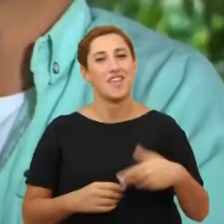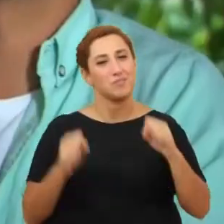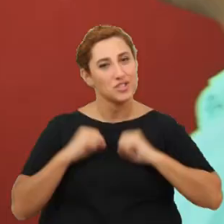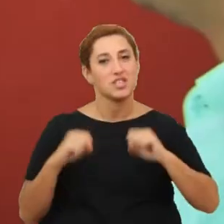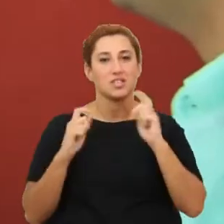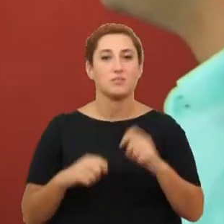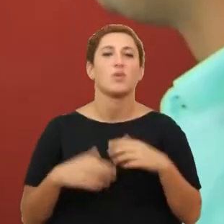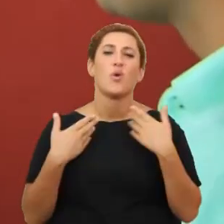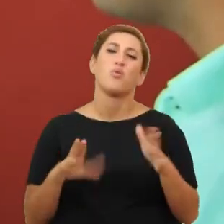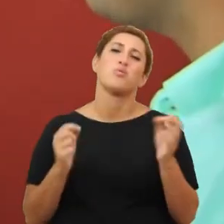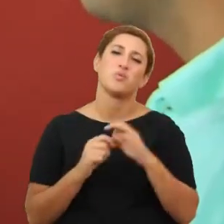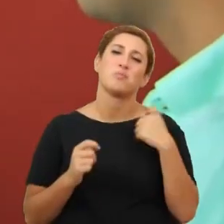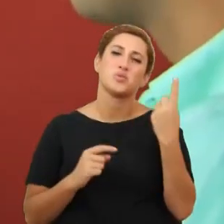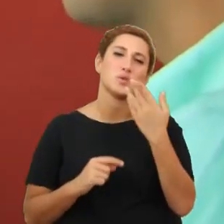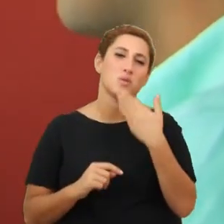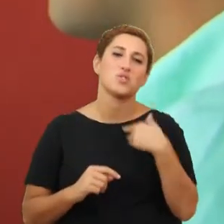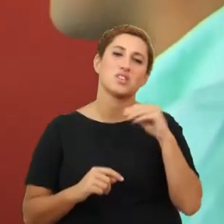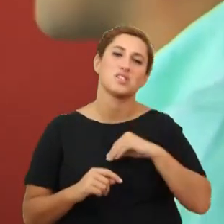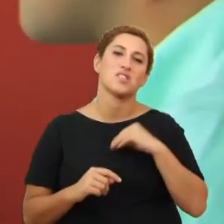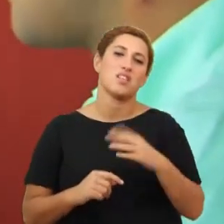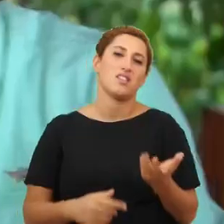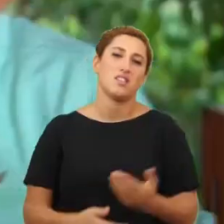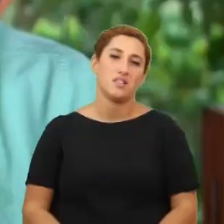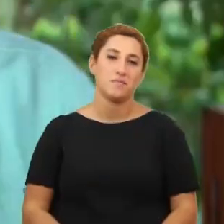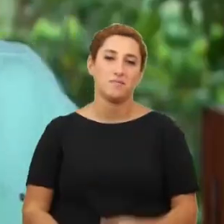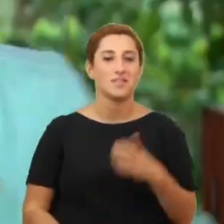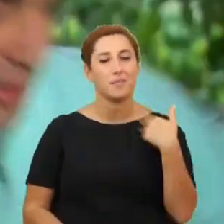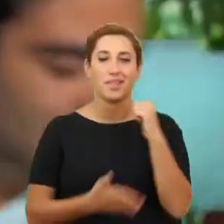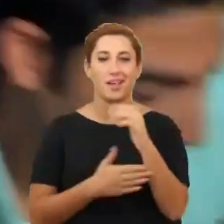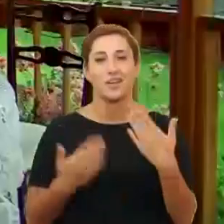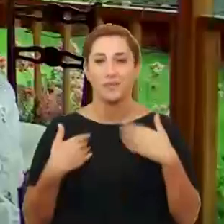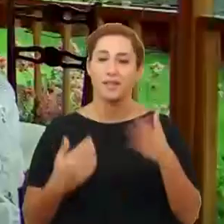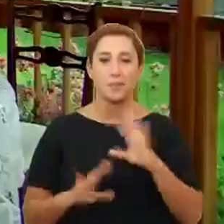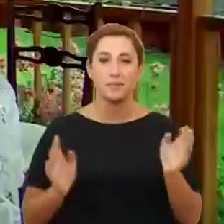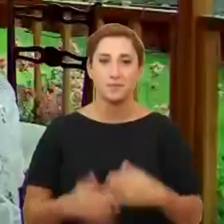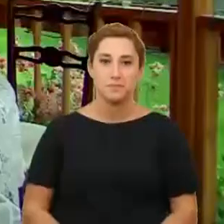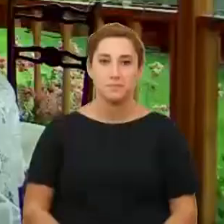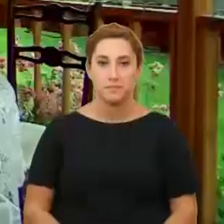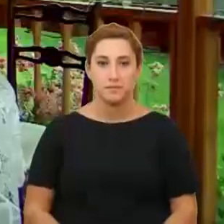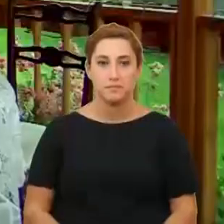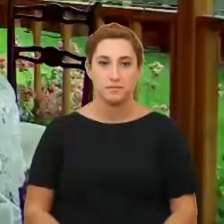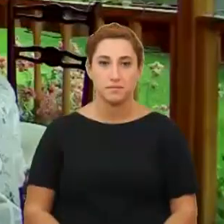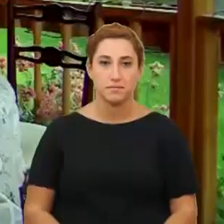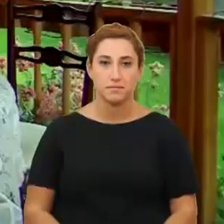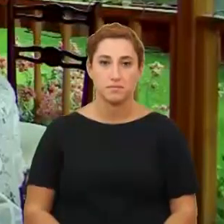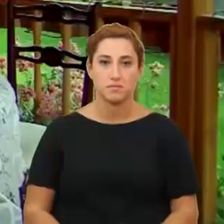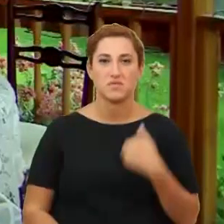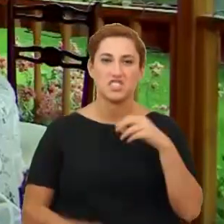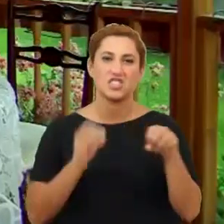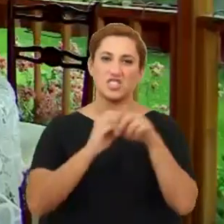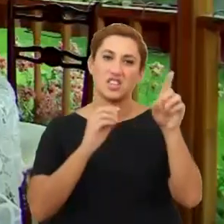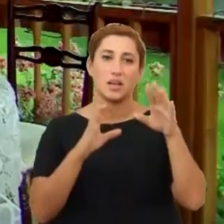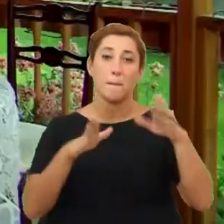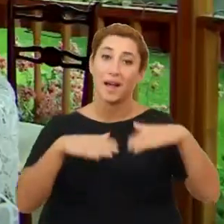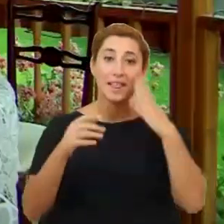gayret edeceksin. Ya of Burhan, ben de bir şey soracaksın zannettim ya. Ha, gel sen de bana yardım et hadi. Tamam Mehmet. O zaman içeriden şeyleri